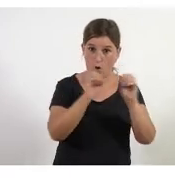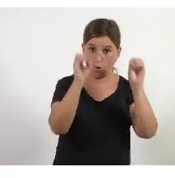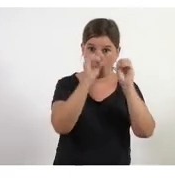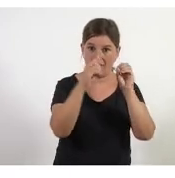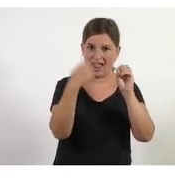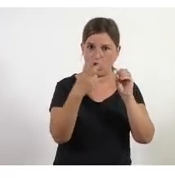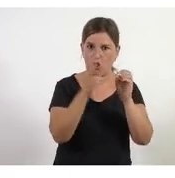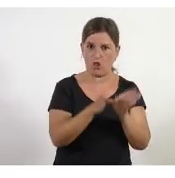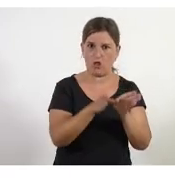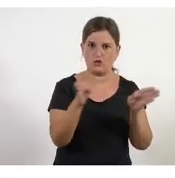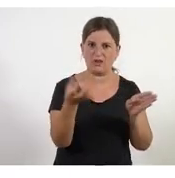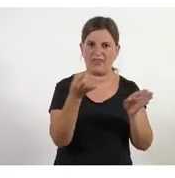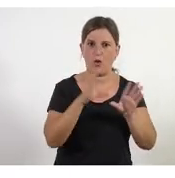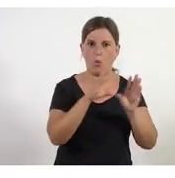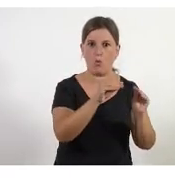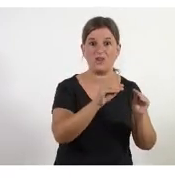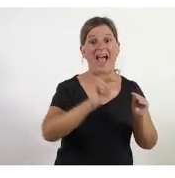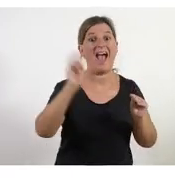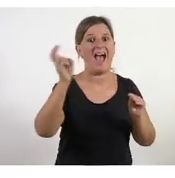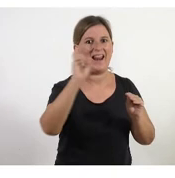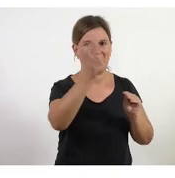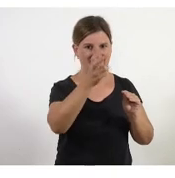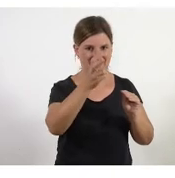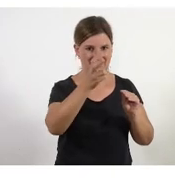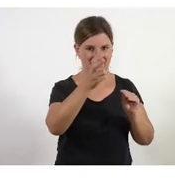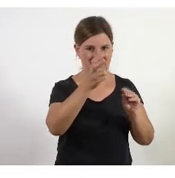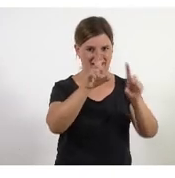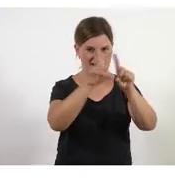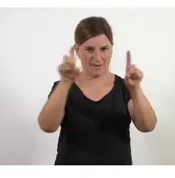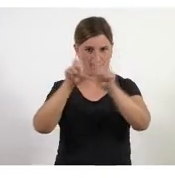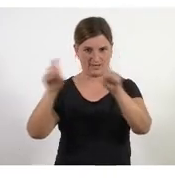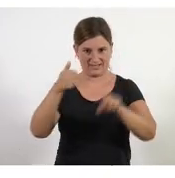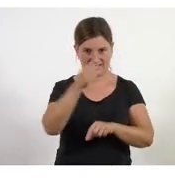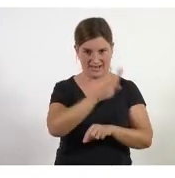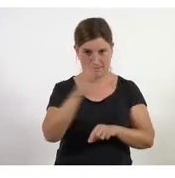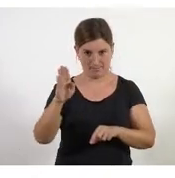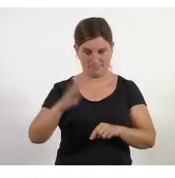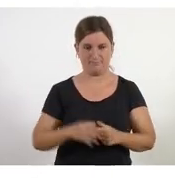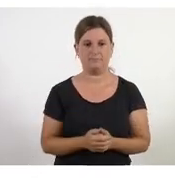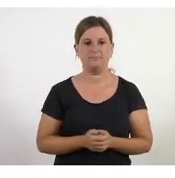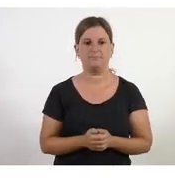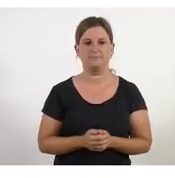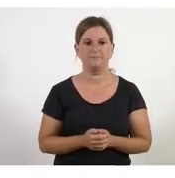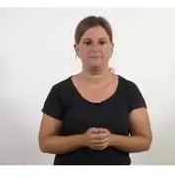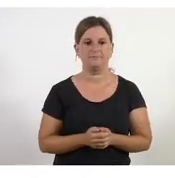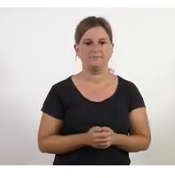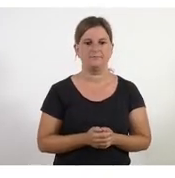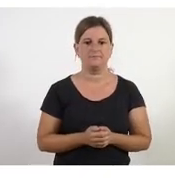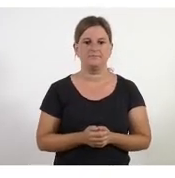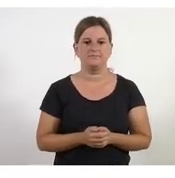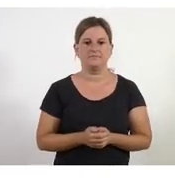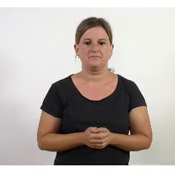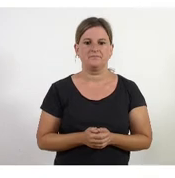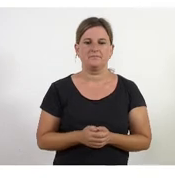branques que hem de fer servir aplicacions de tercers. I destacar que